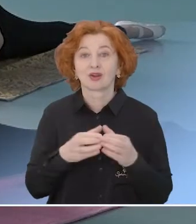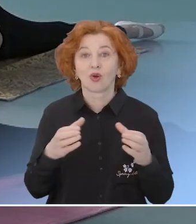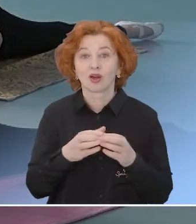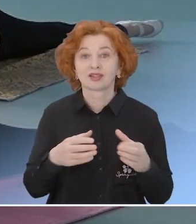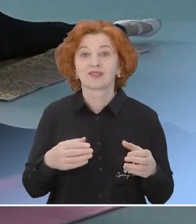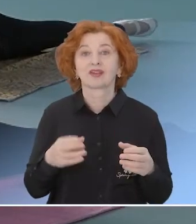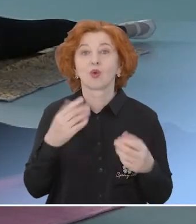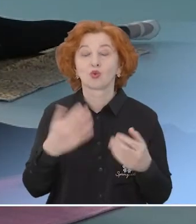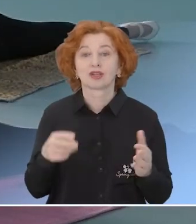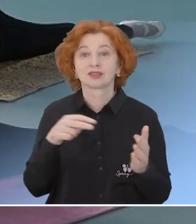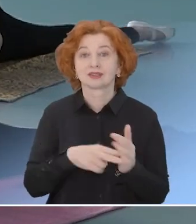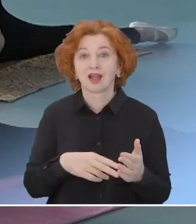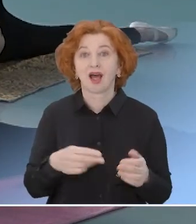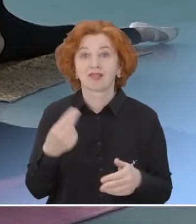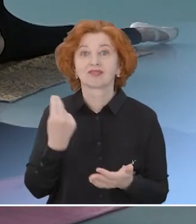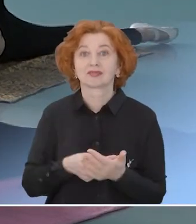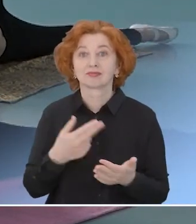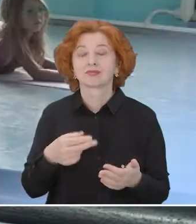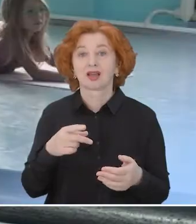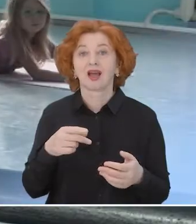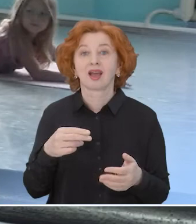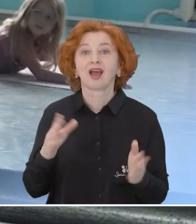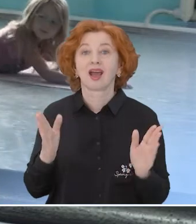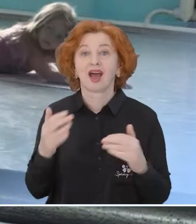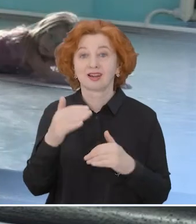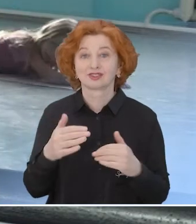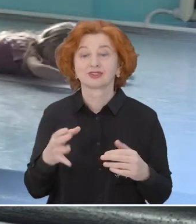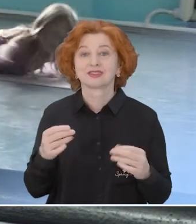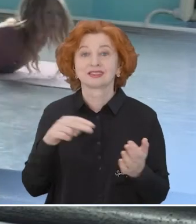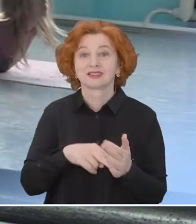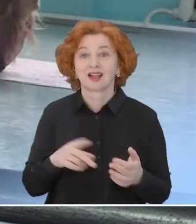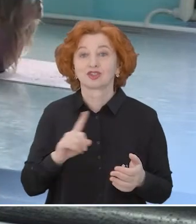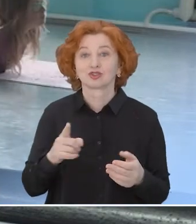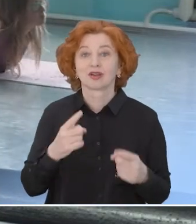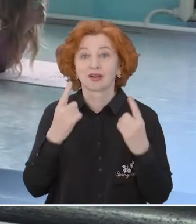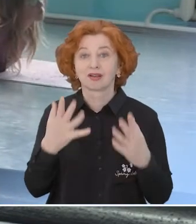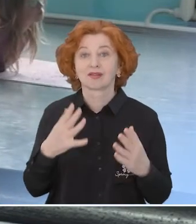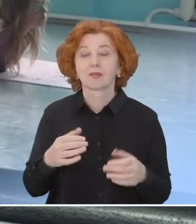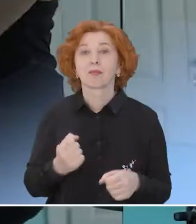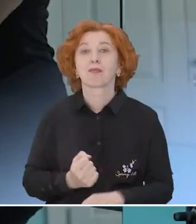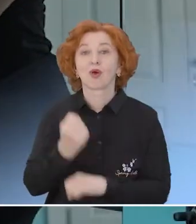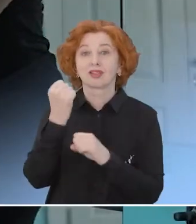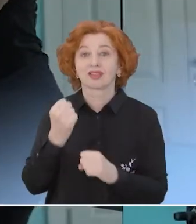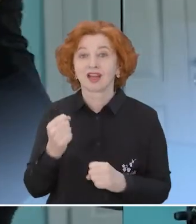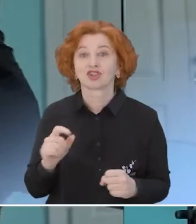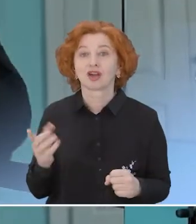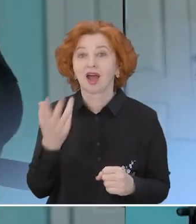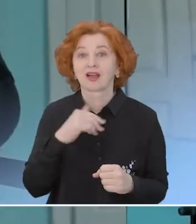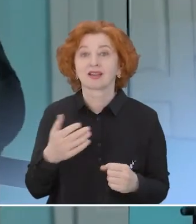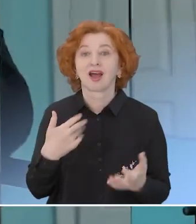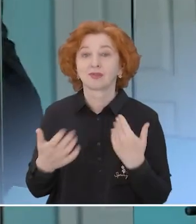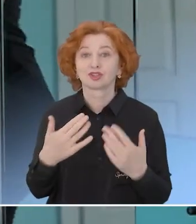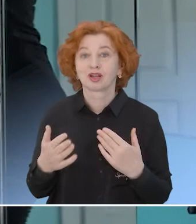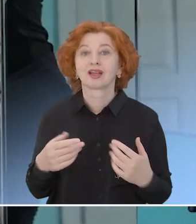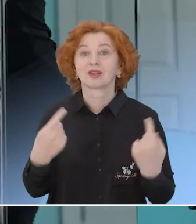Танцевальный коллектив «Нон-стоп» давно стал визитной карточкой Песчанокопского района. Прежде всего, потому что является группой поддержки футбольного